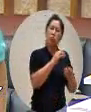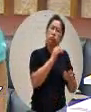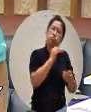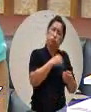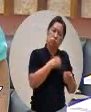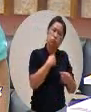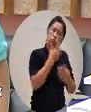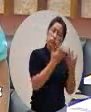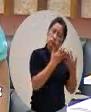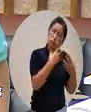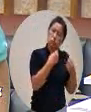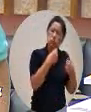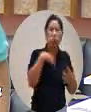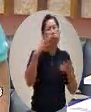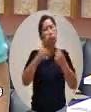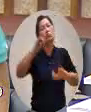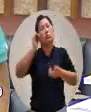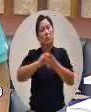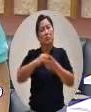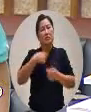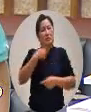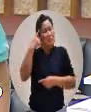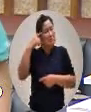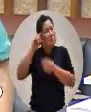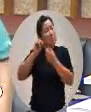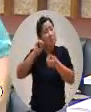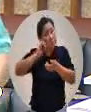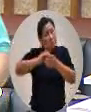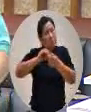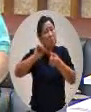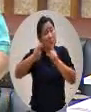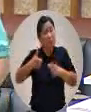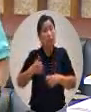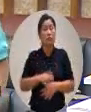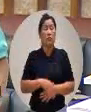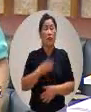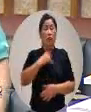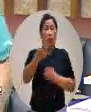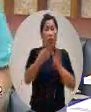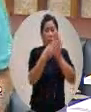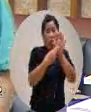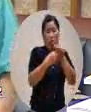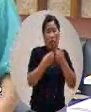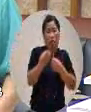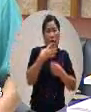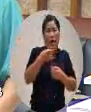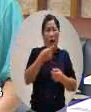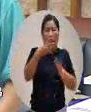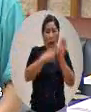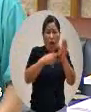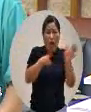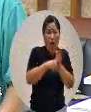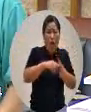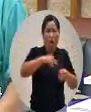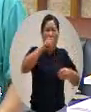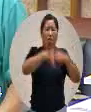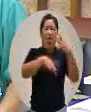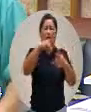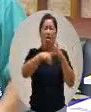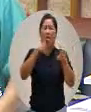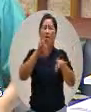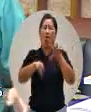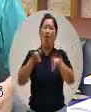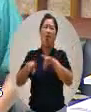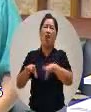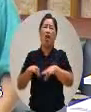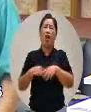實啦也不一定是真的我想著這樣啦但是他要跟我解釋李伊朗啦特有很多人來跟我